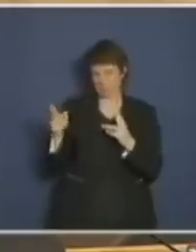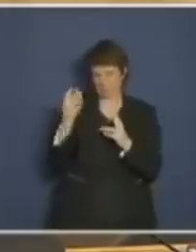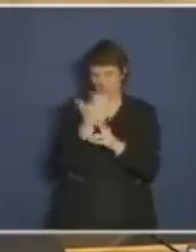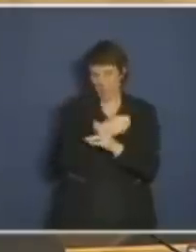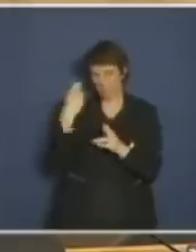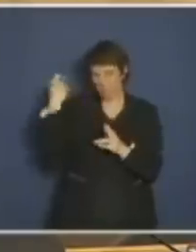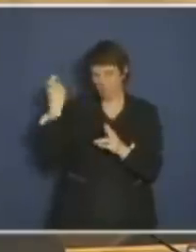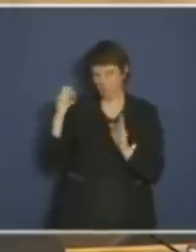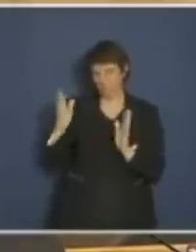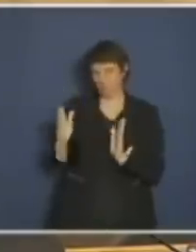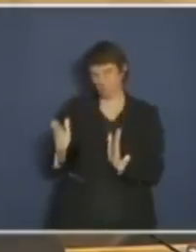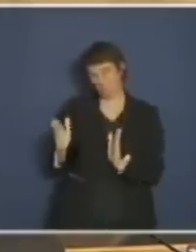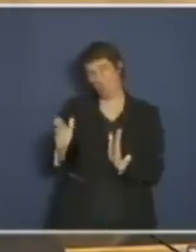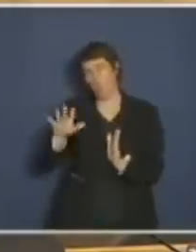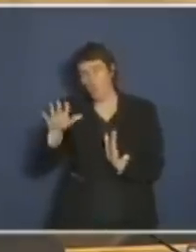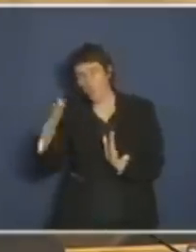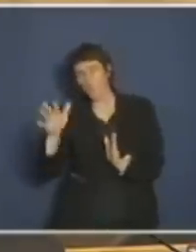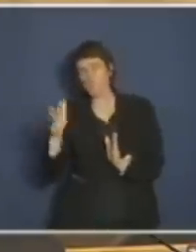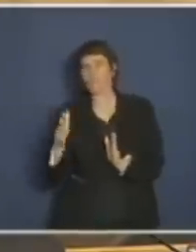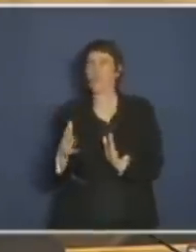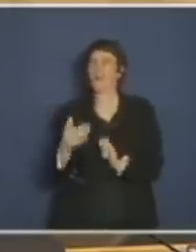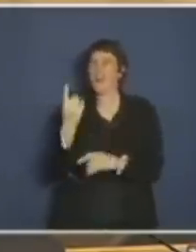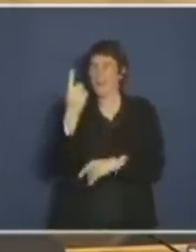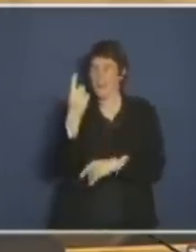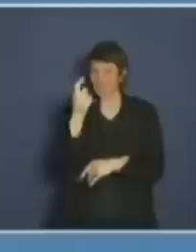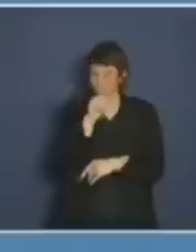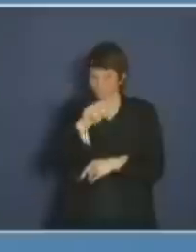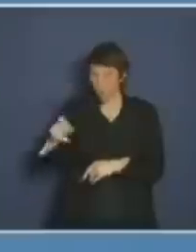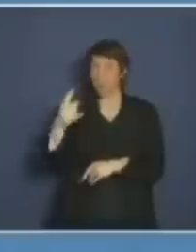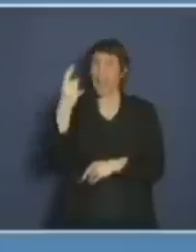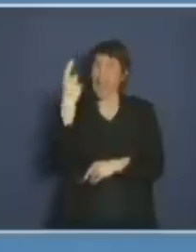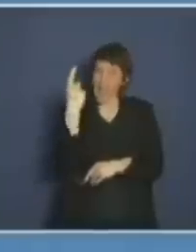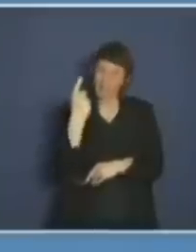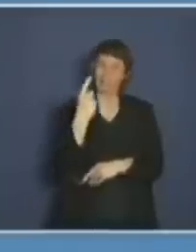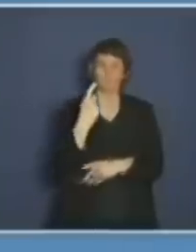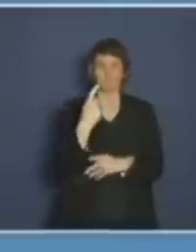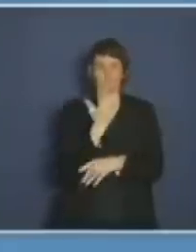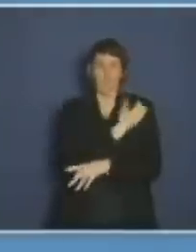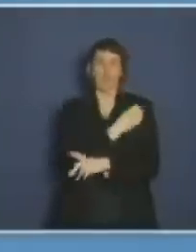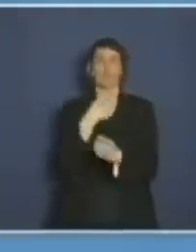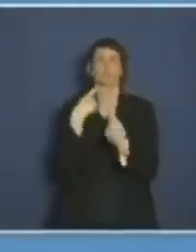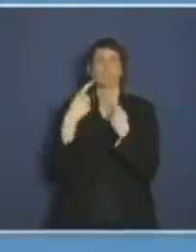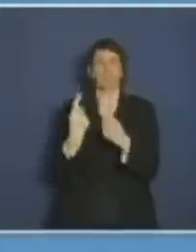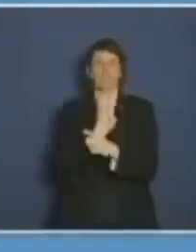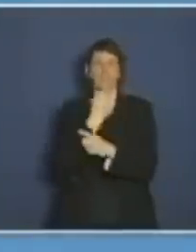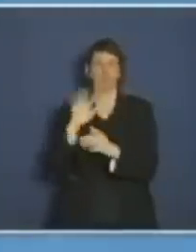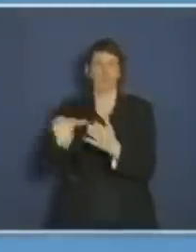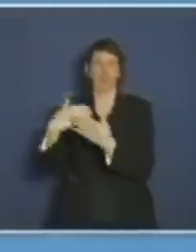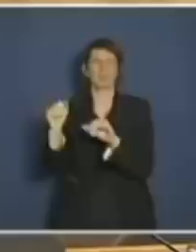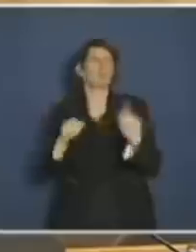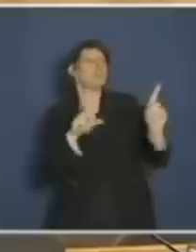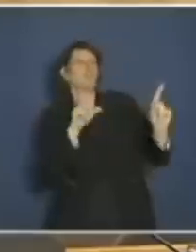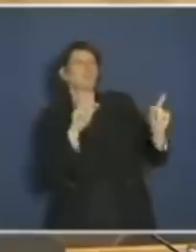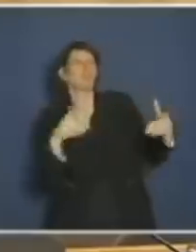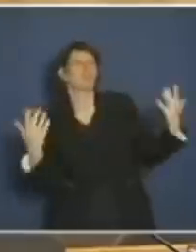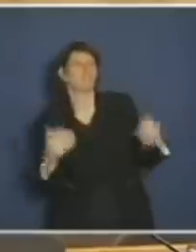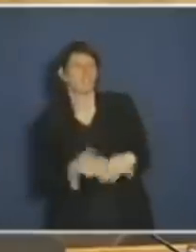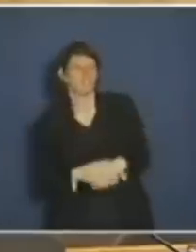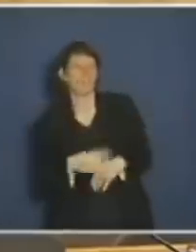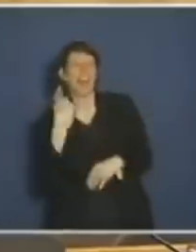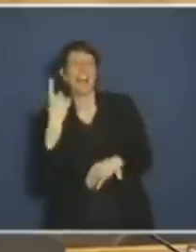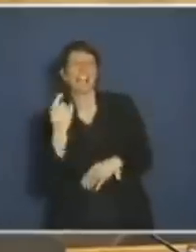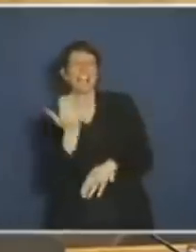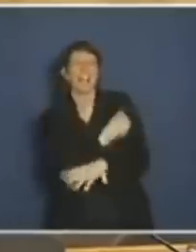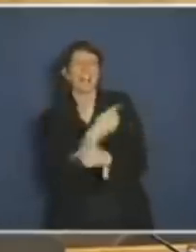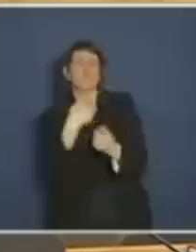wir ungefähr eine Impfsprechstunde pro Woche anbieten können. Und nochmal, Voraussetzung dafür. Was heißt das, eine Impfsprechstunde?